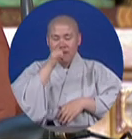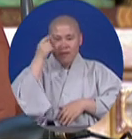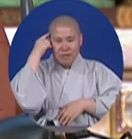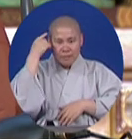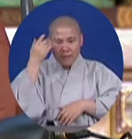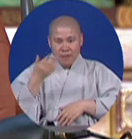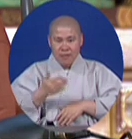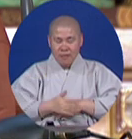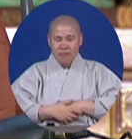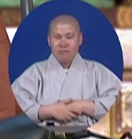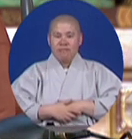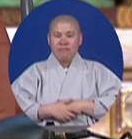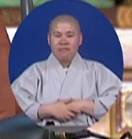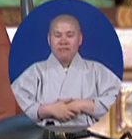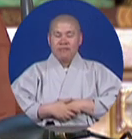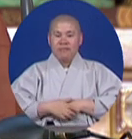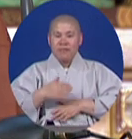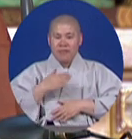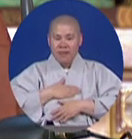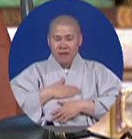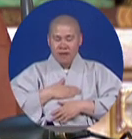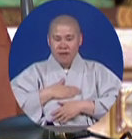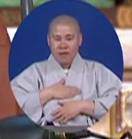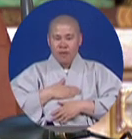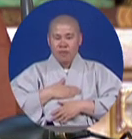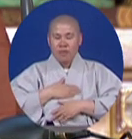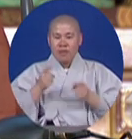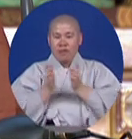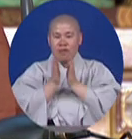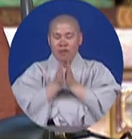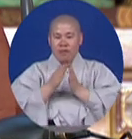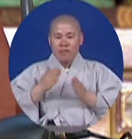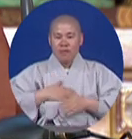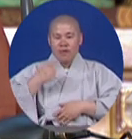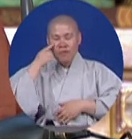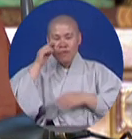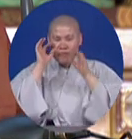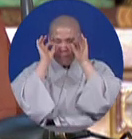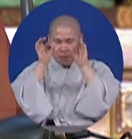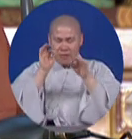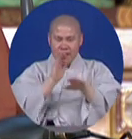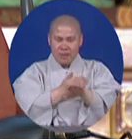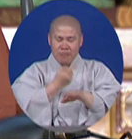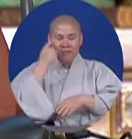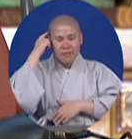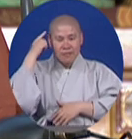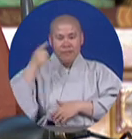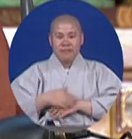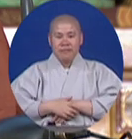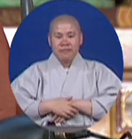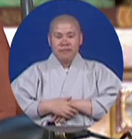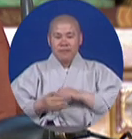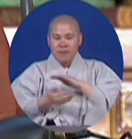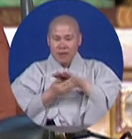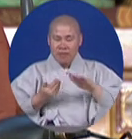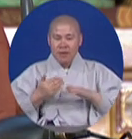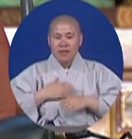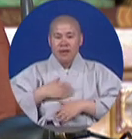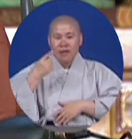아주 구경각이라는 게 이제 그런 경지입니다. 그래서 이런 것은 이제 마치 이런